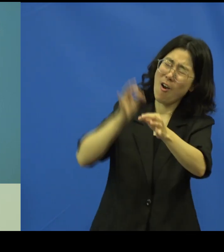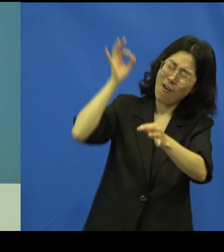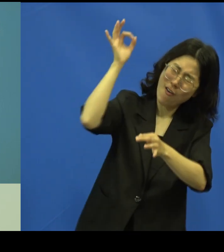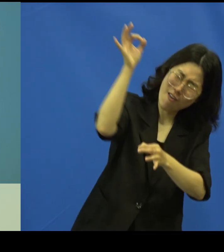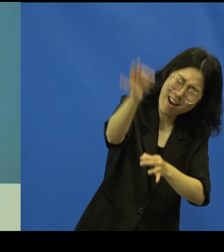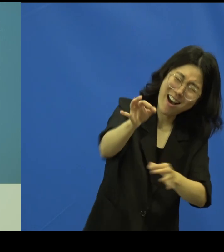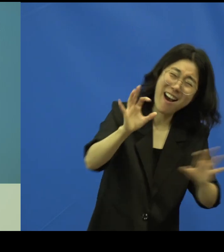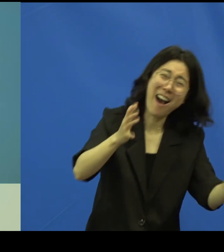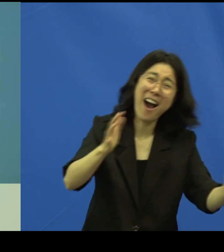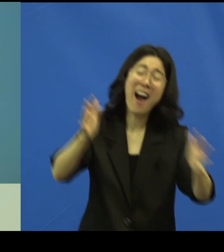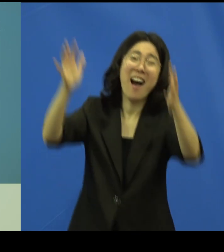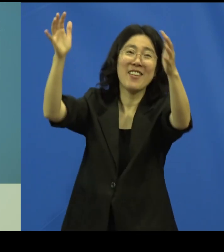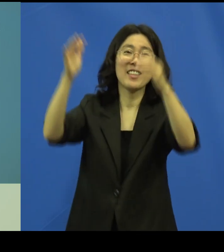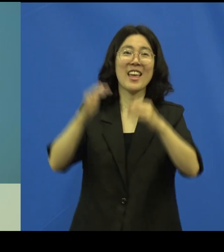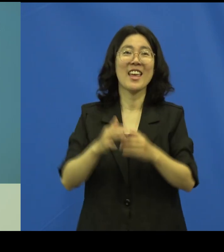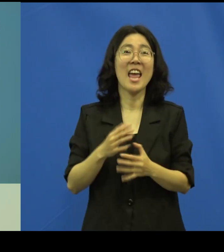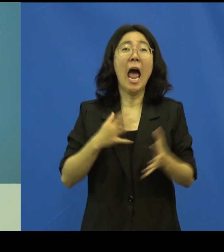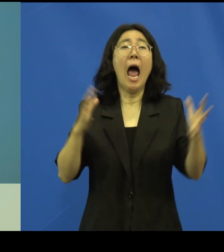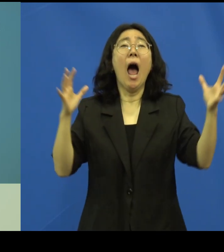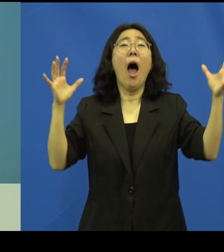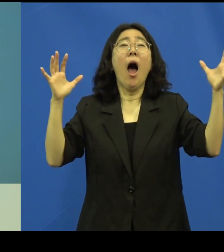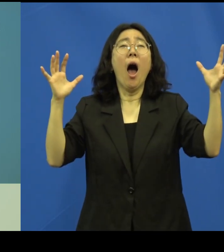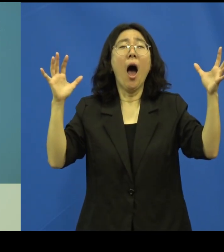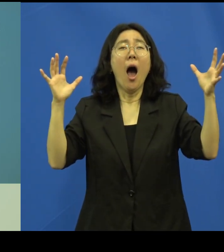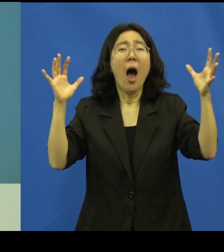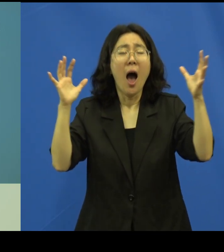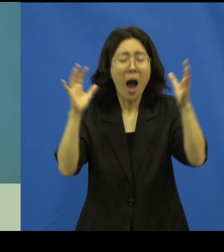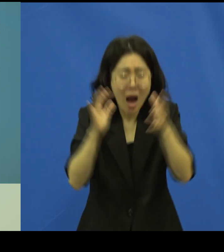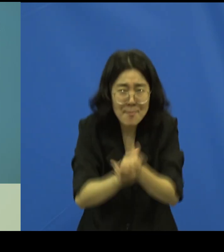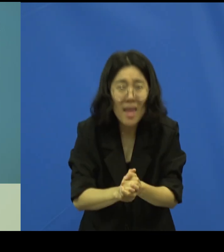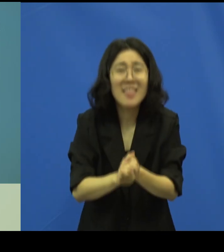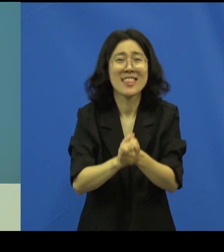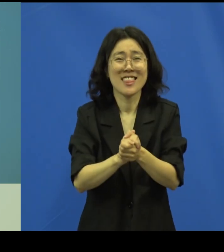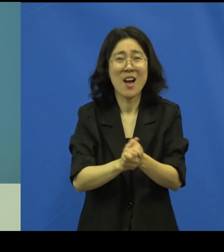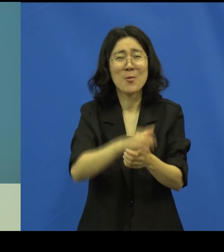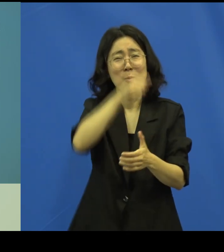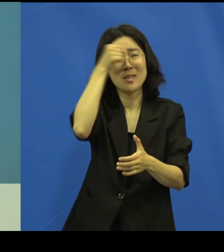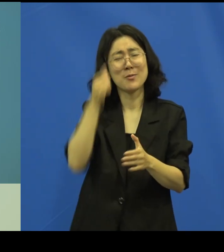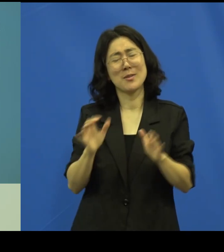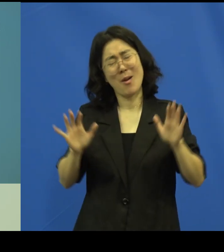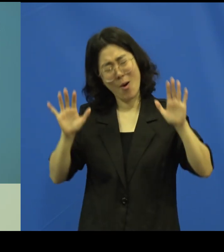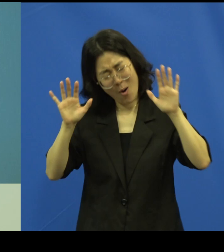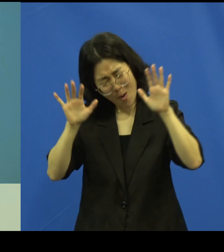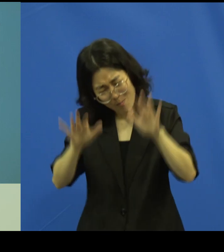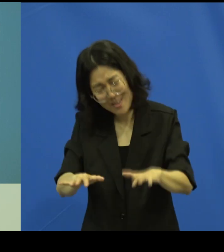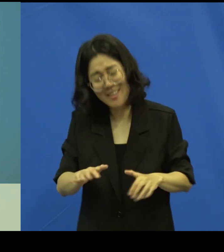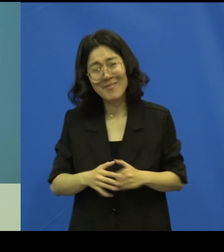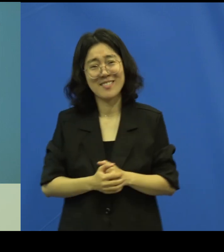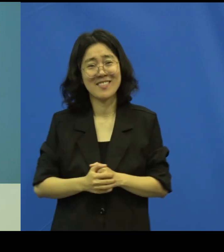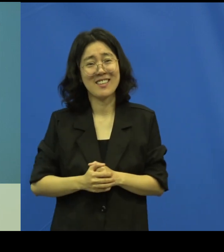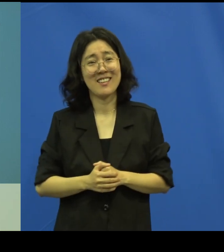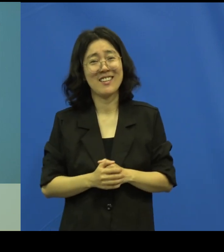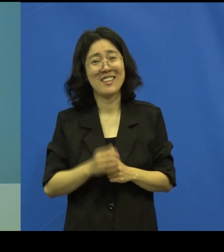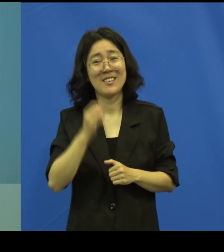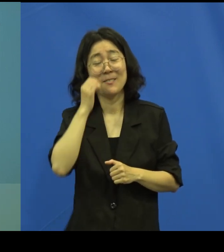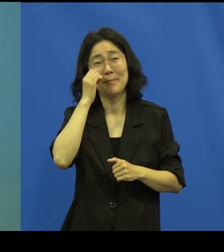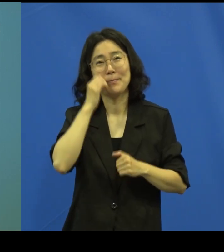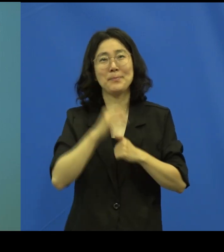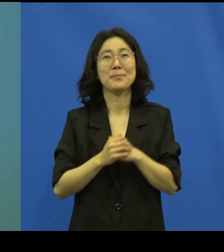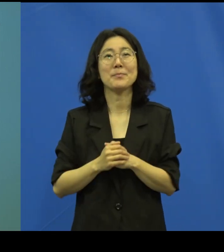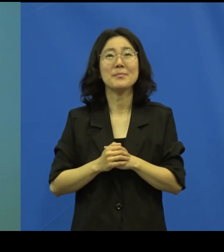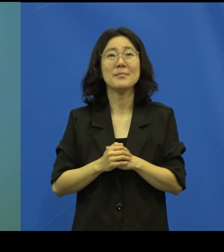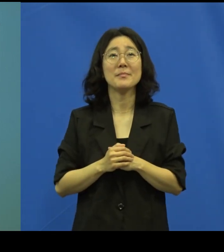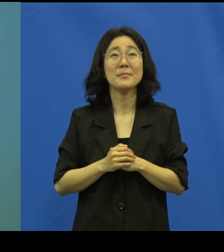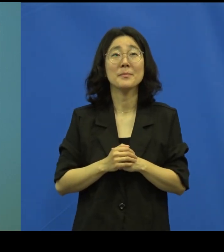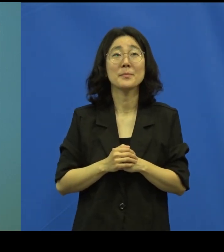돌릴지어다 하니 내 생물이 이르되 아멘하고 장로들을 엎드려 경배하더라. 마지막 절정이죠.